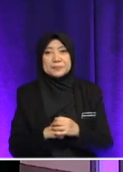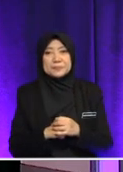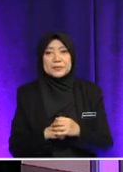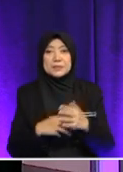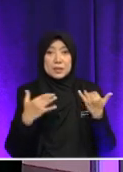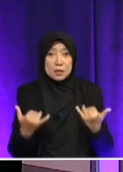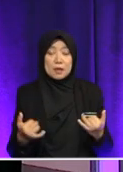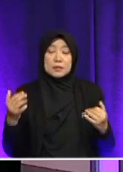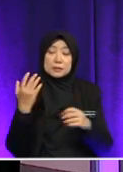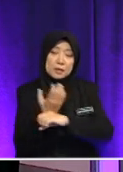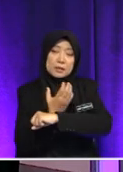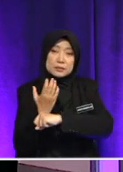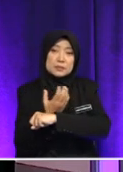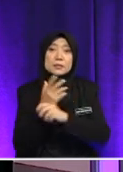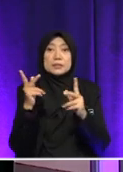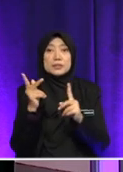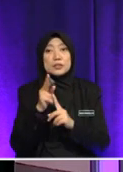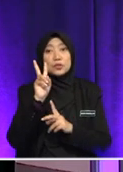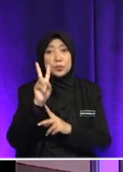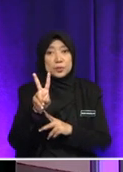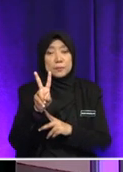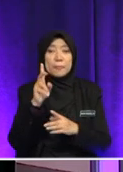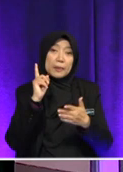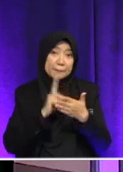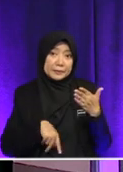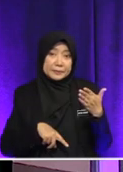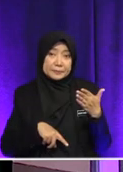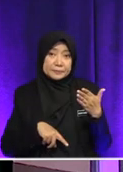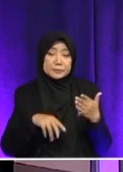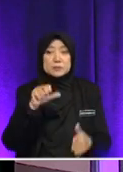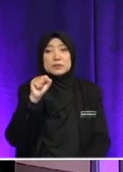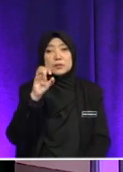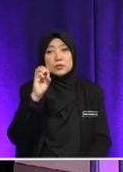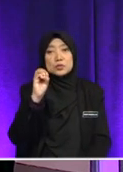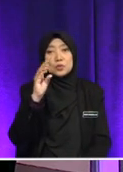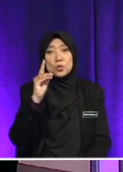kaca yang kedua oke kaca kedua kita dapat kaca soda